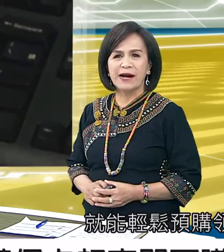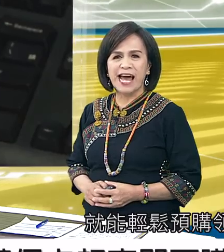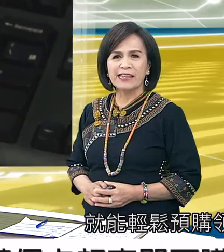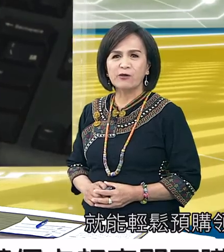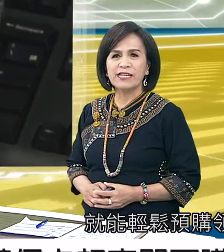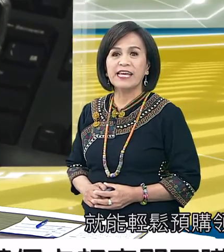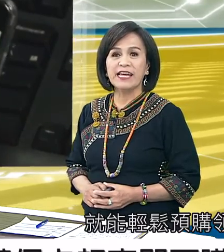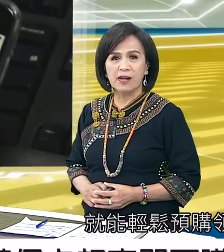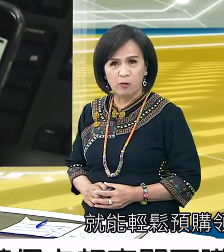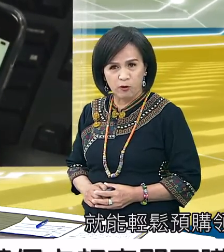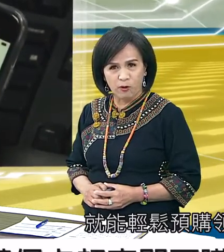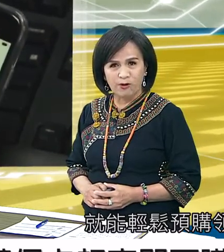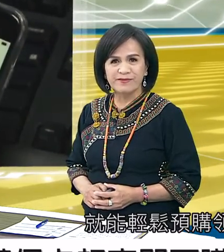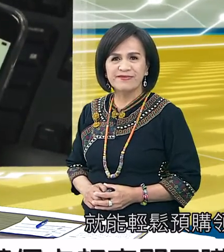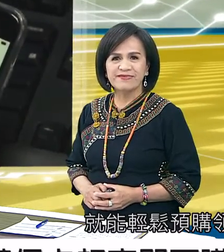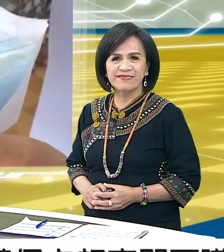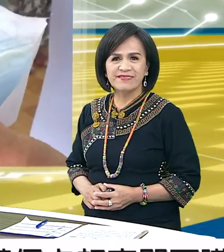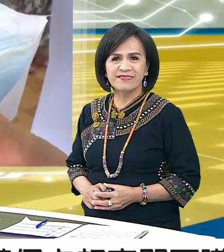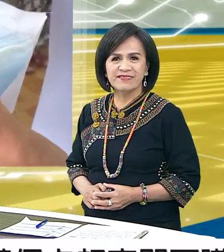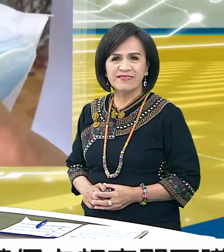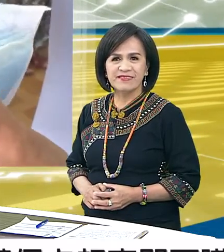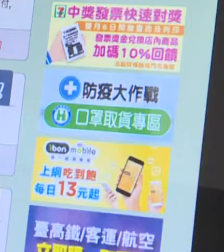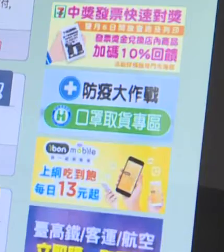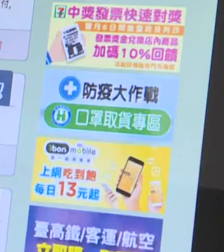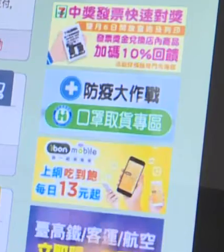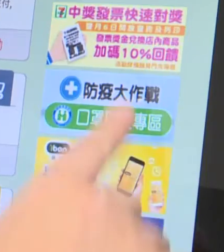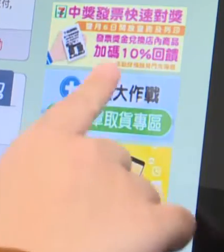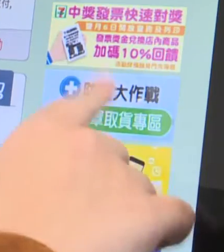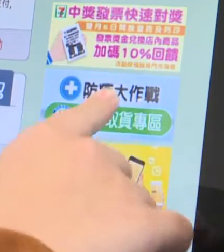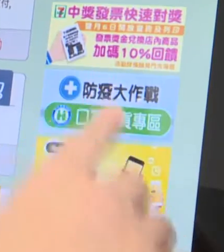si marata kuini laububol.